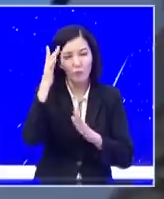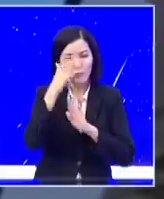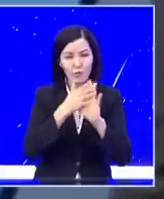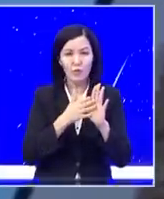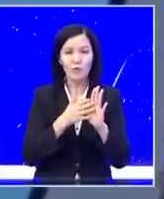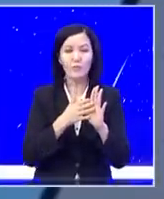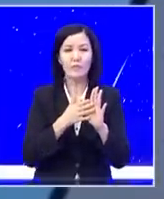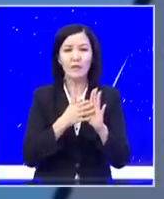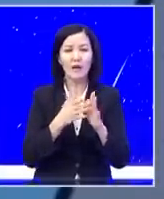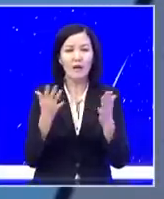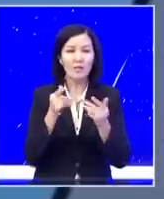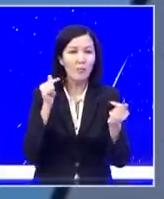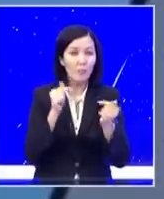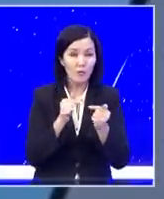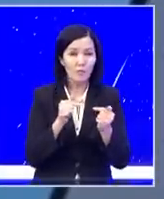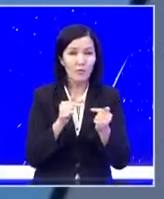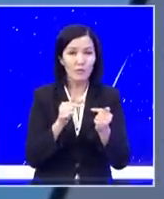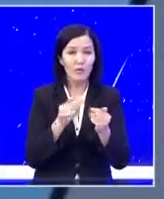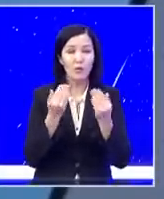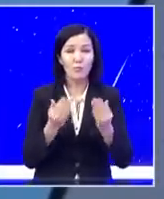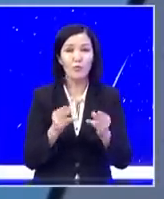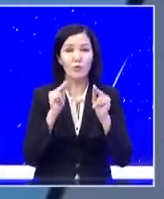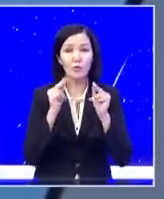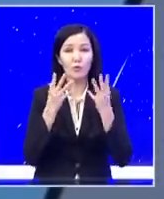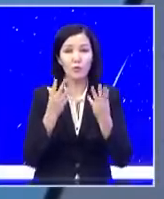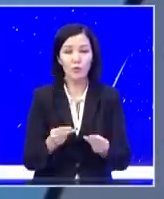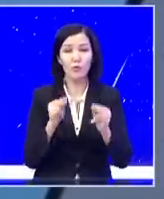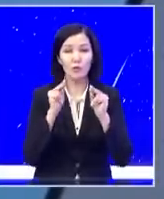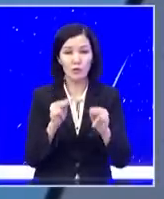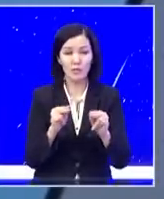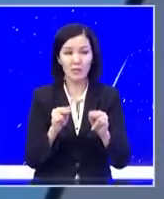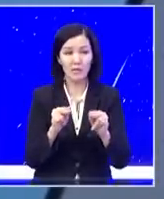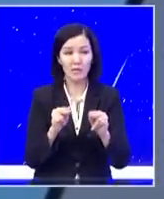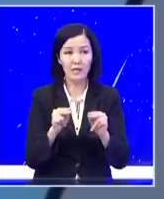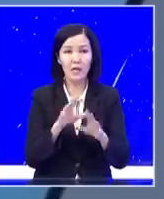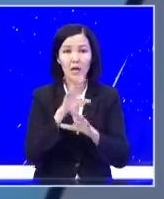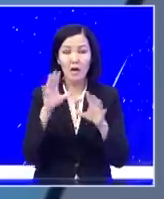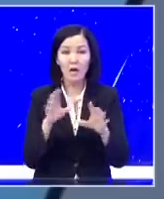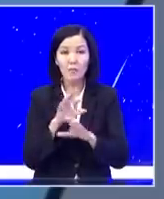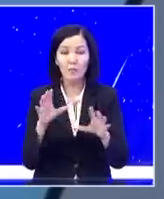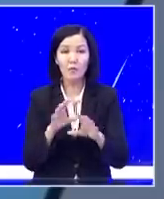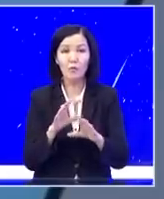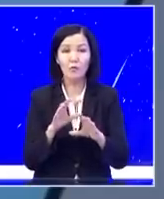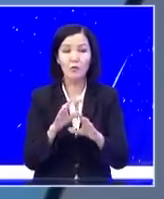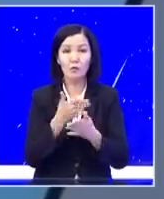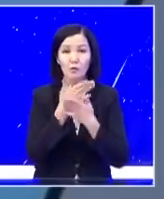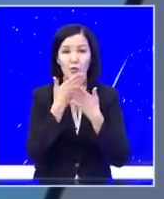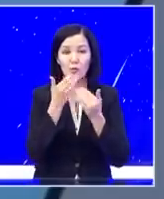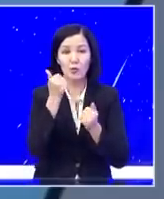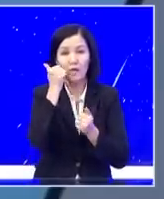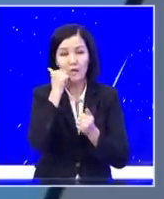қанша қарсыласса да, бүгінгі күннің шындығы осы. Қамқоры жоқ қария,